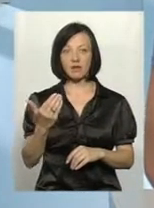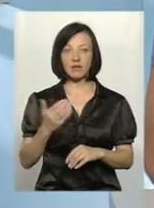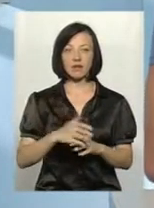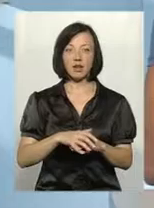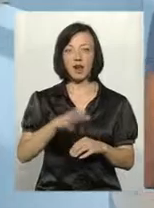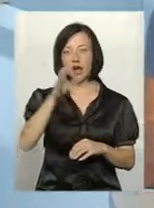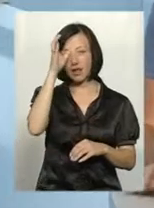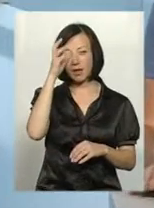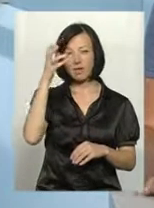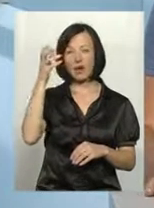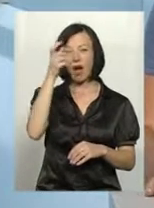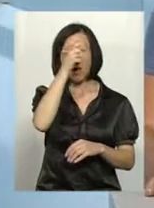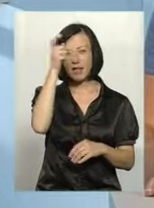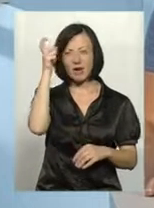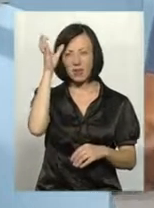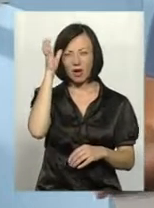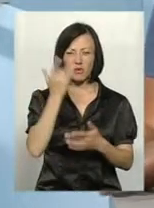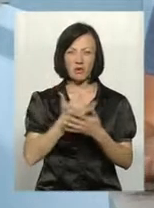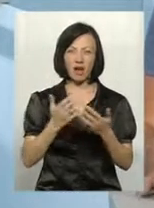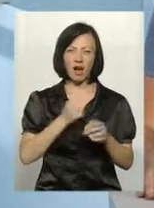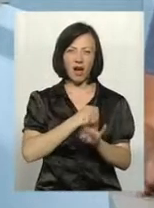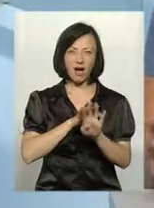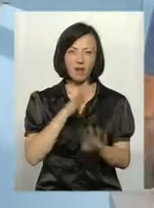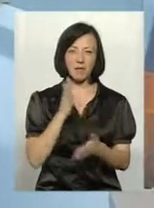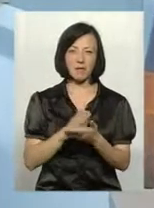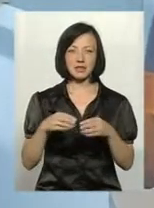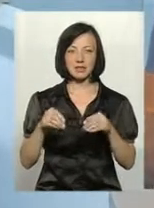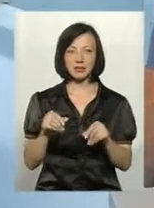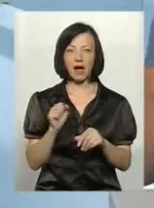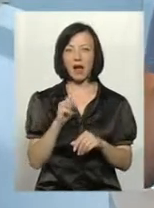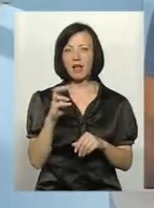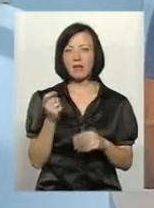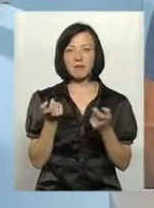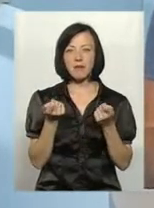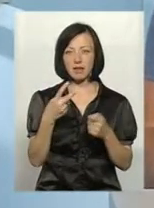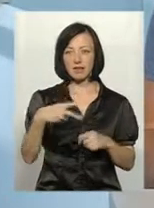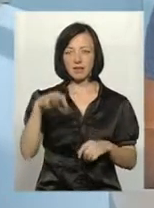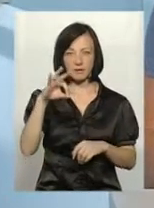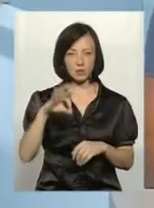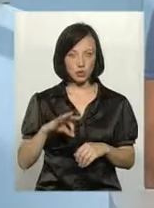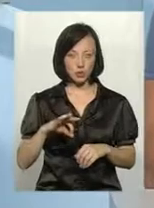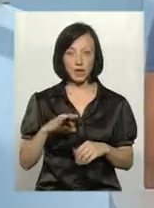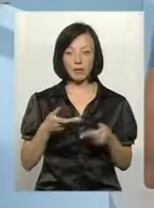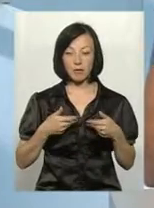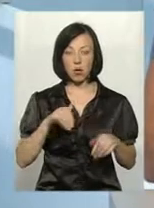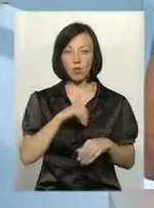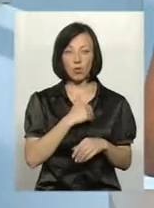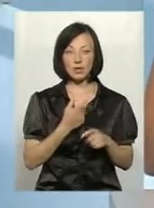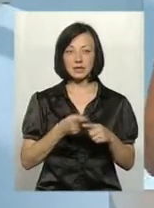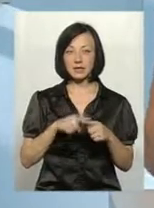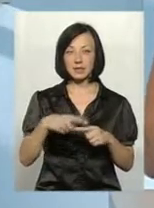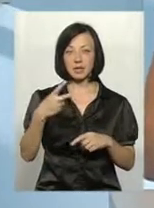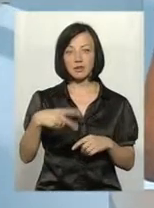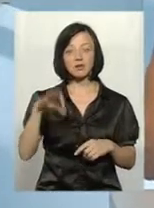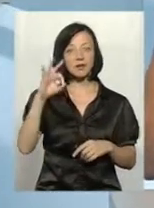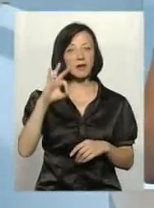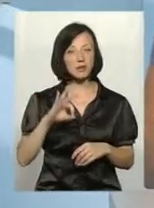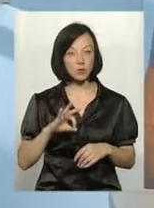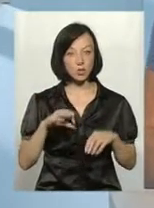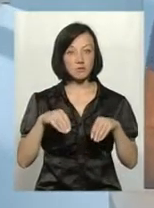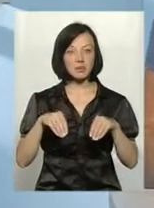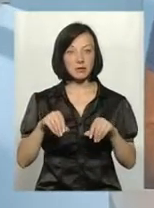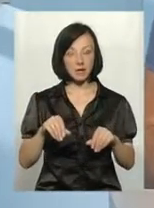там сільськогосподарські, другі там суб'єкти мають, армія має землю, але це всього-навсього, знову ж кажу, 20%. І ми хочемо тими 20%